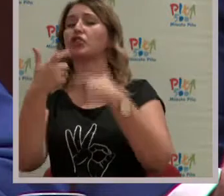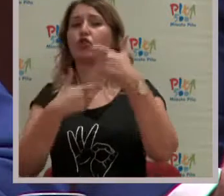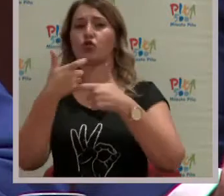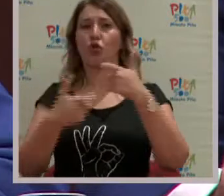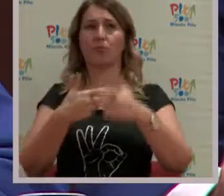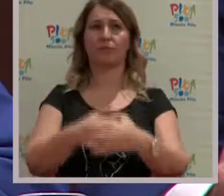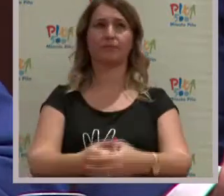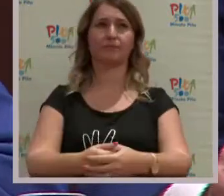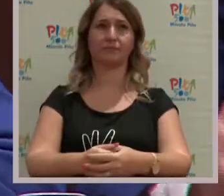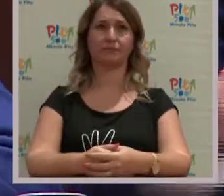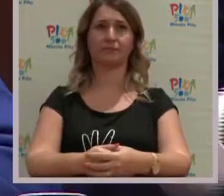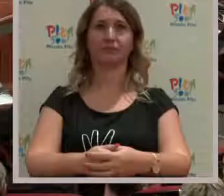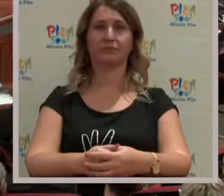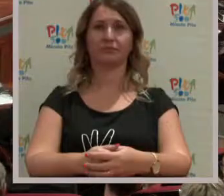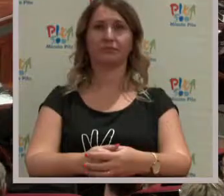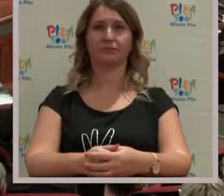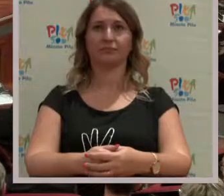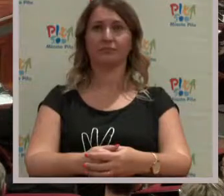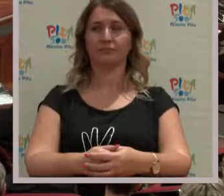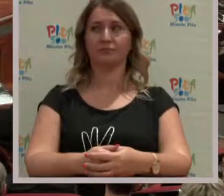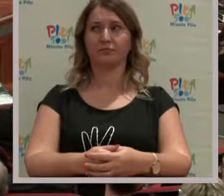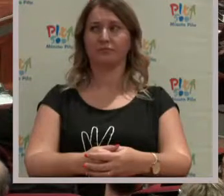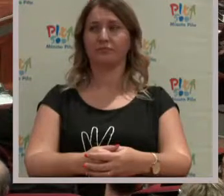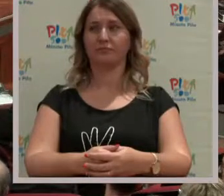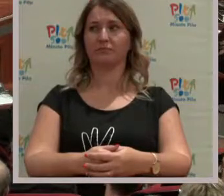odpowiedzieć na te pytania, to bardzo proszę. Dziękuję bardzo.